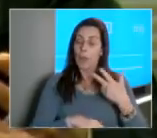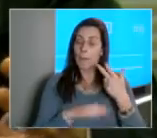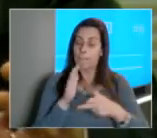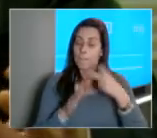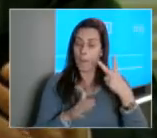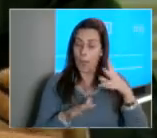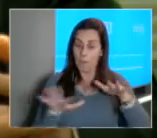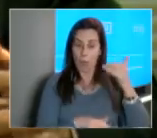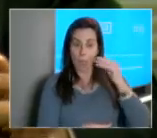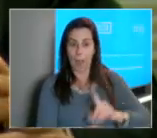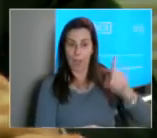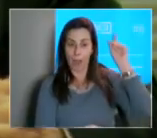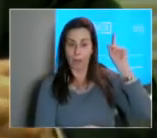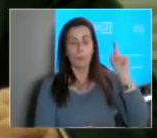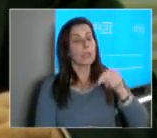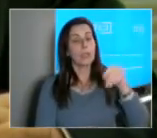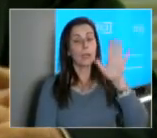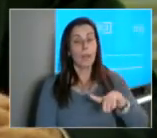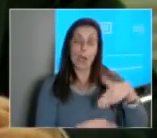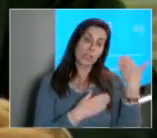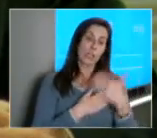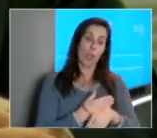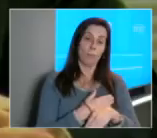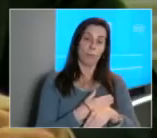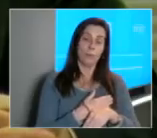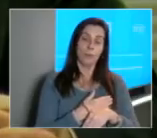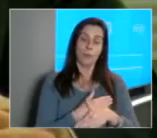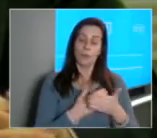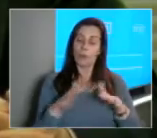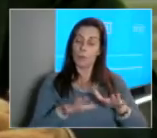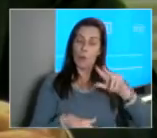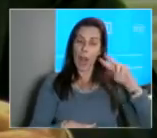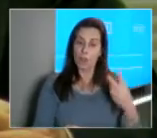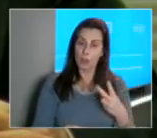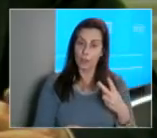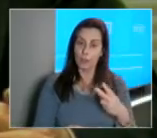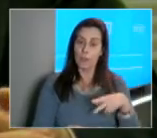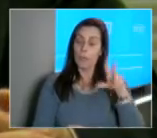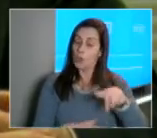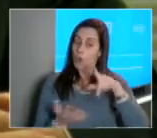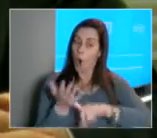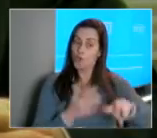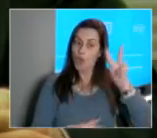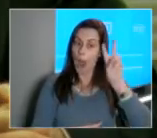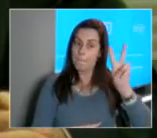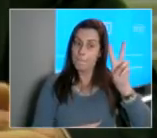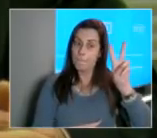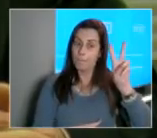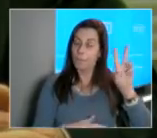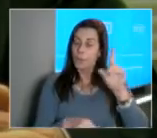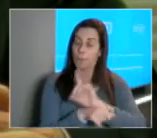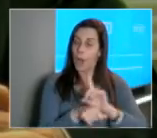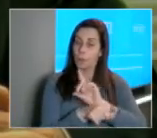ממשלים, הגיע גם הסיום של הממשל השני. ויש חודשיים